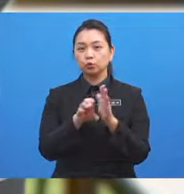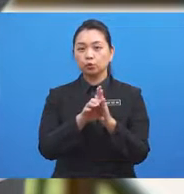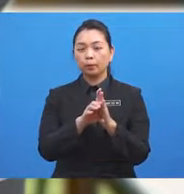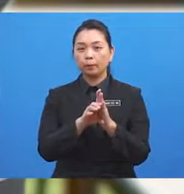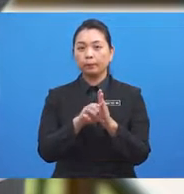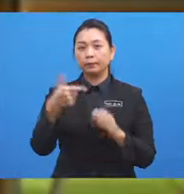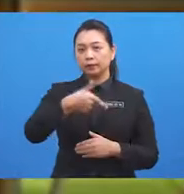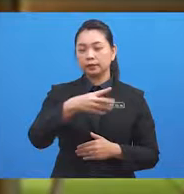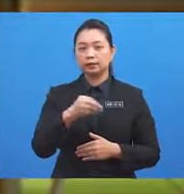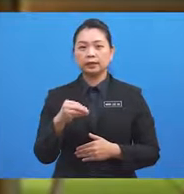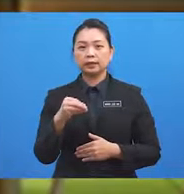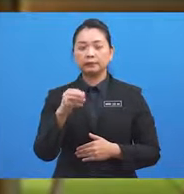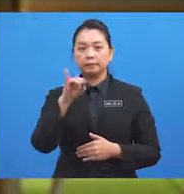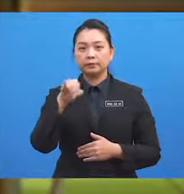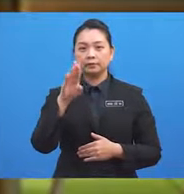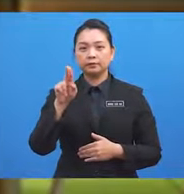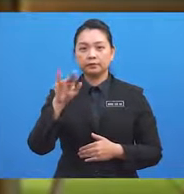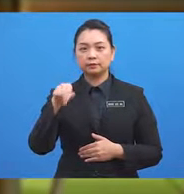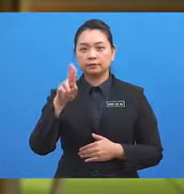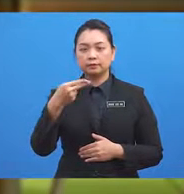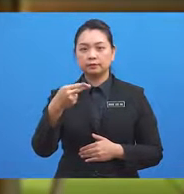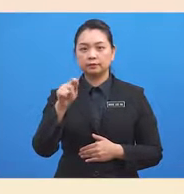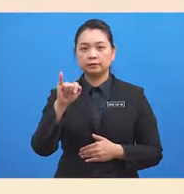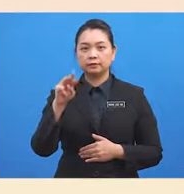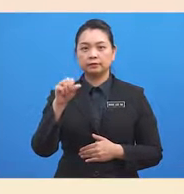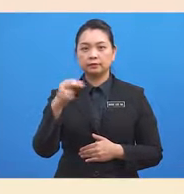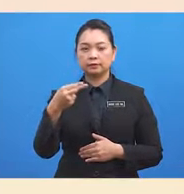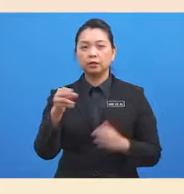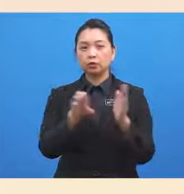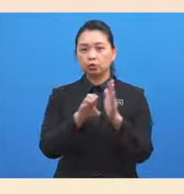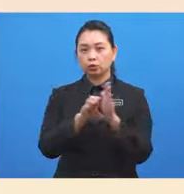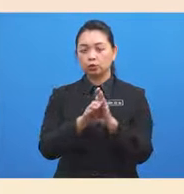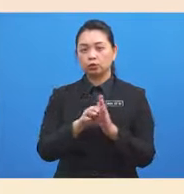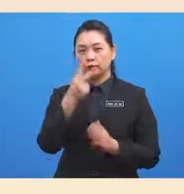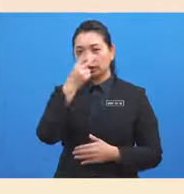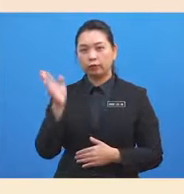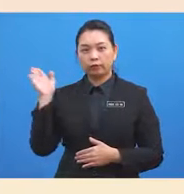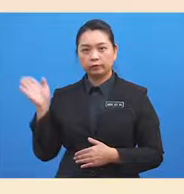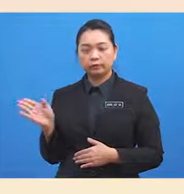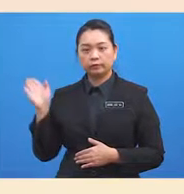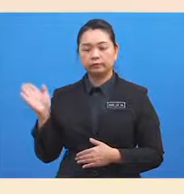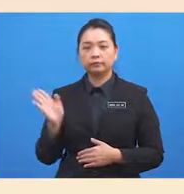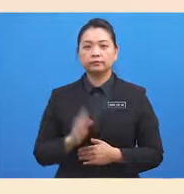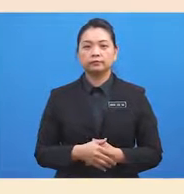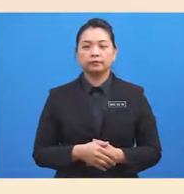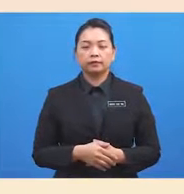biji timah. Contohnya, seperti di Kertih Terengganu.